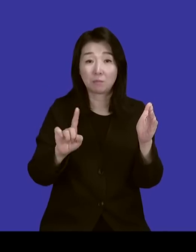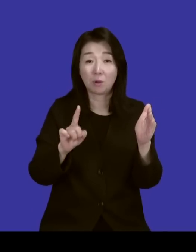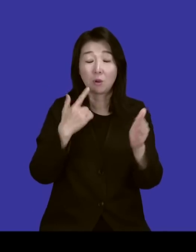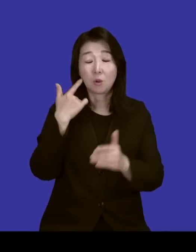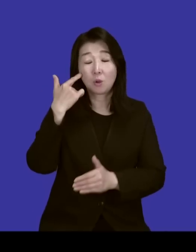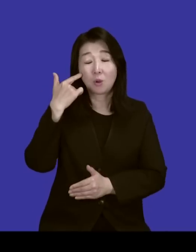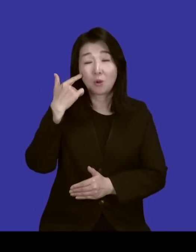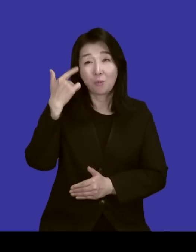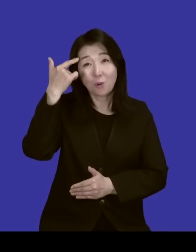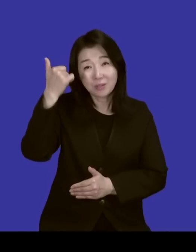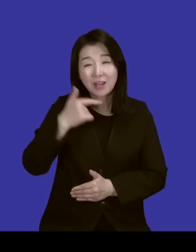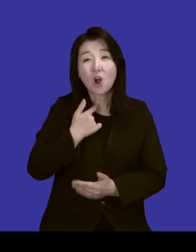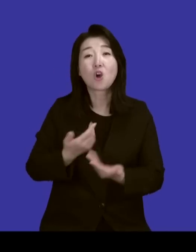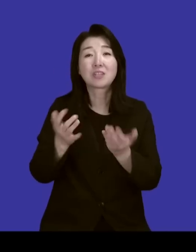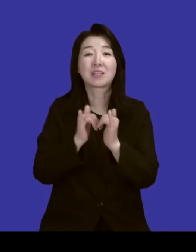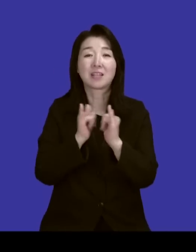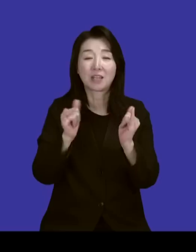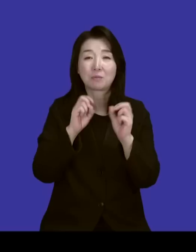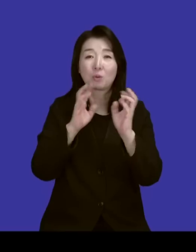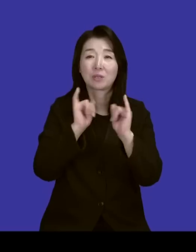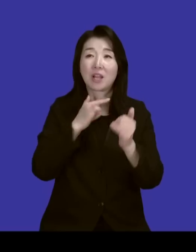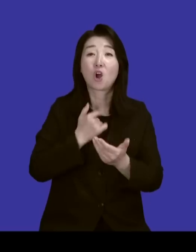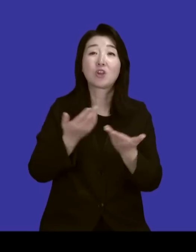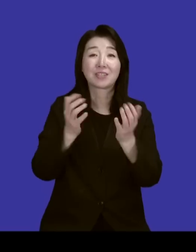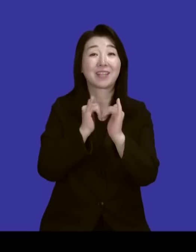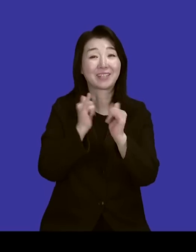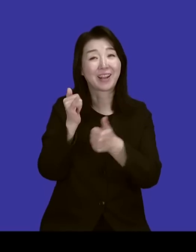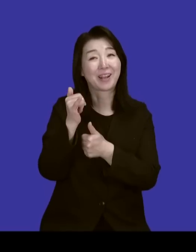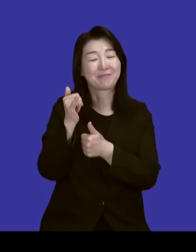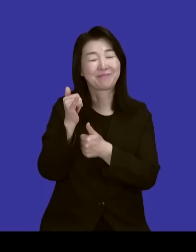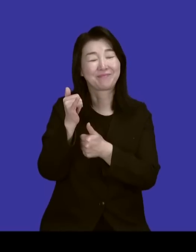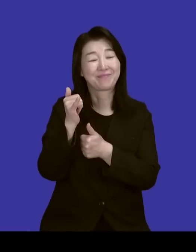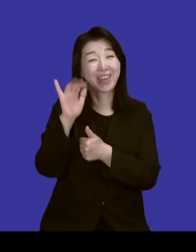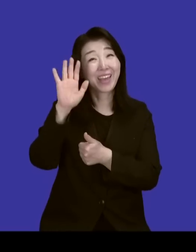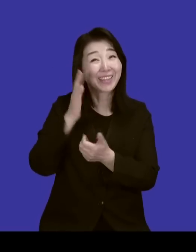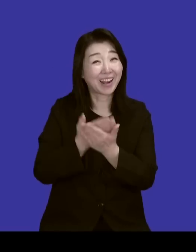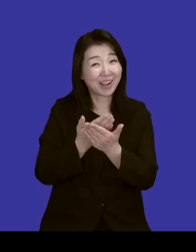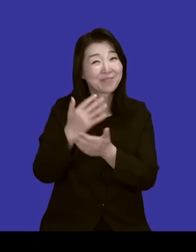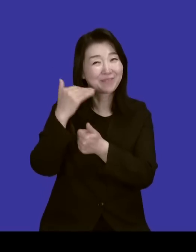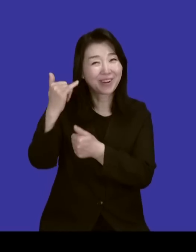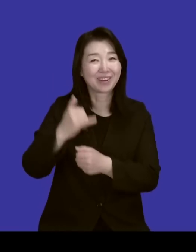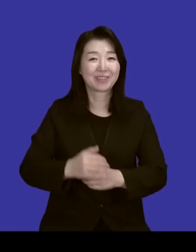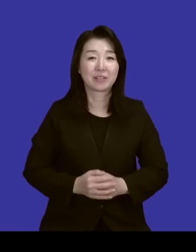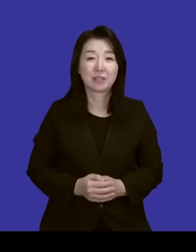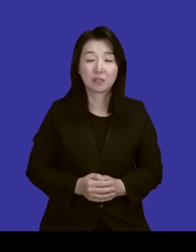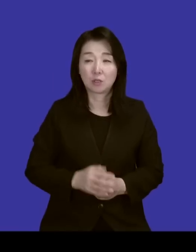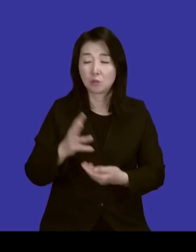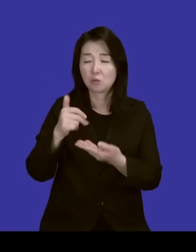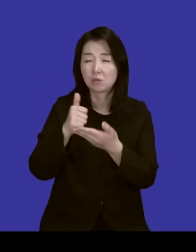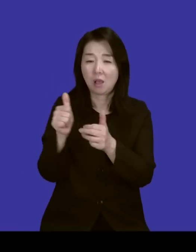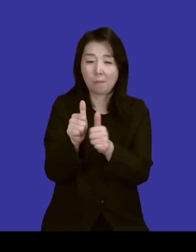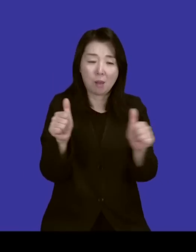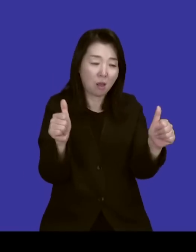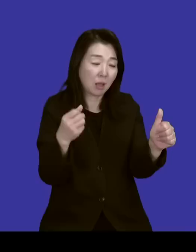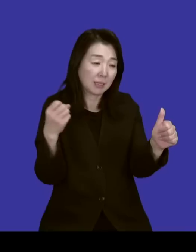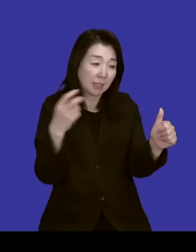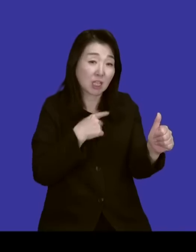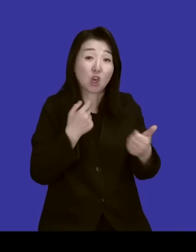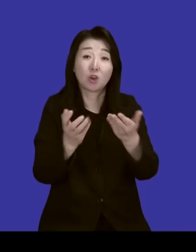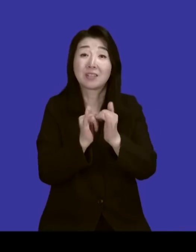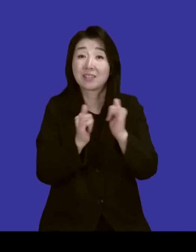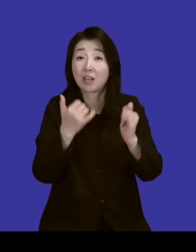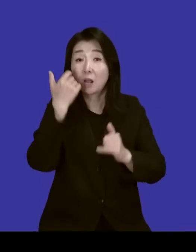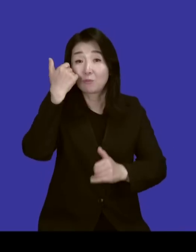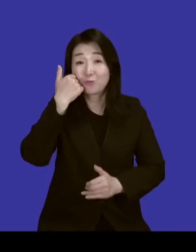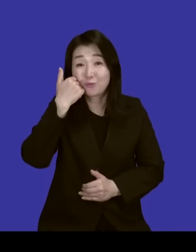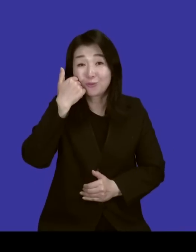목사로 헌신할 사람, 예. 선교사로 헌신할 사람, 예. 또 그동안 주님과 관계가 멀어졌던 분 재헌신할 사람,